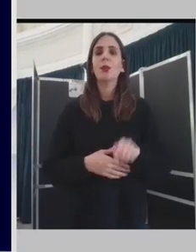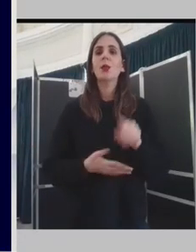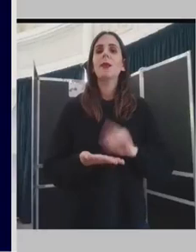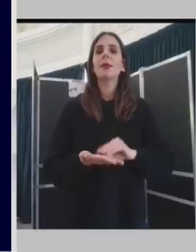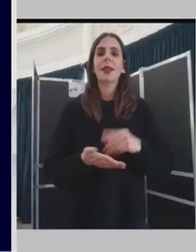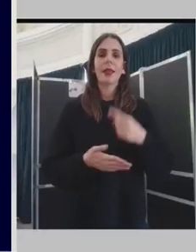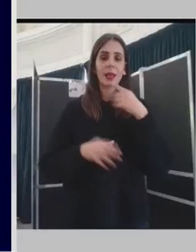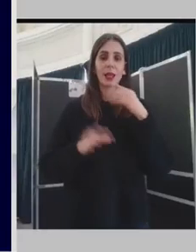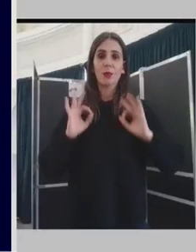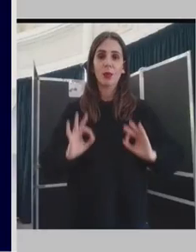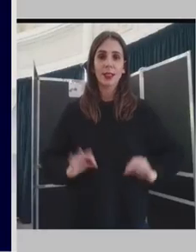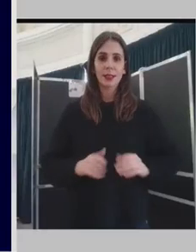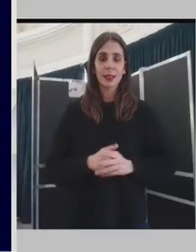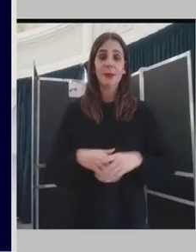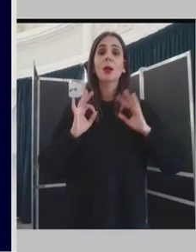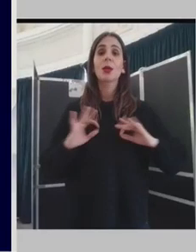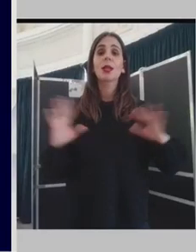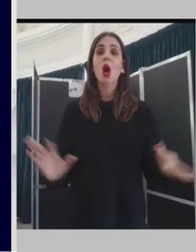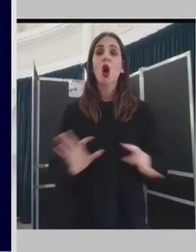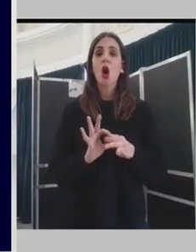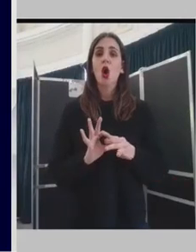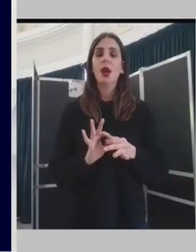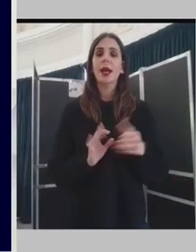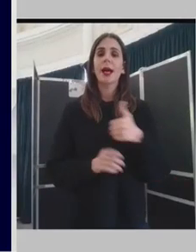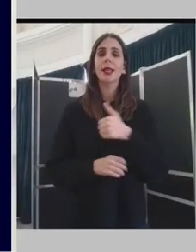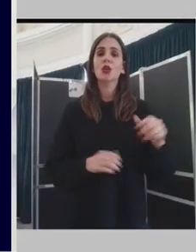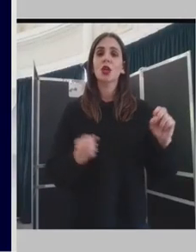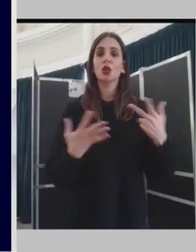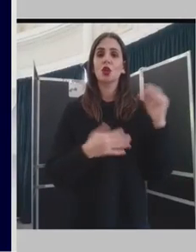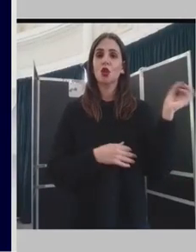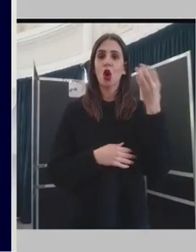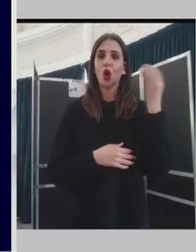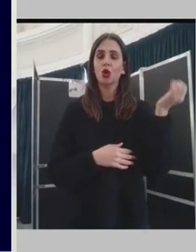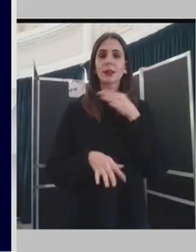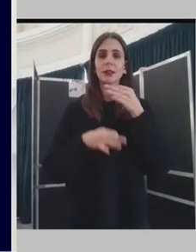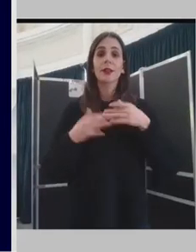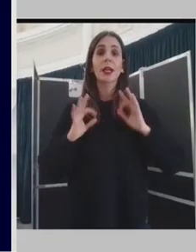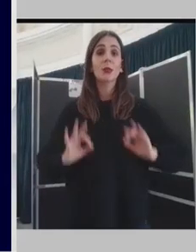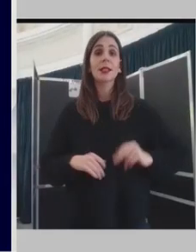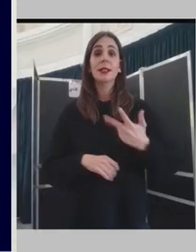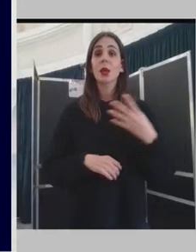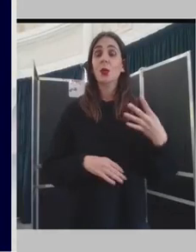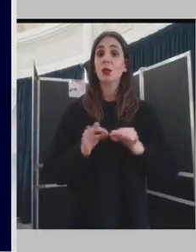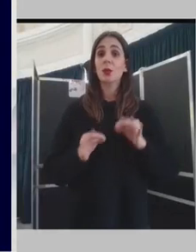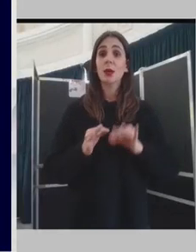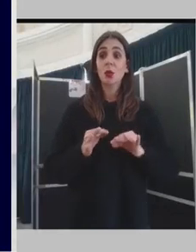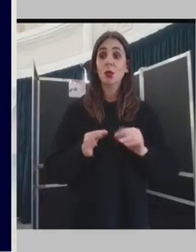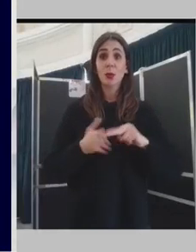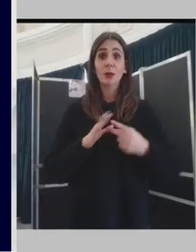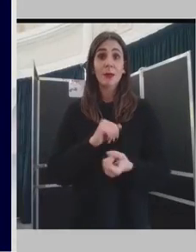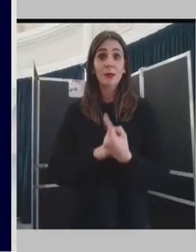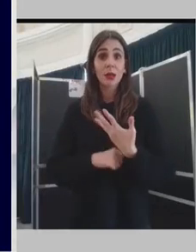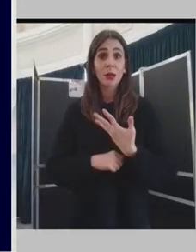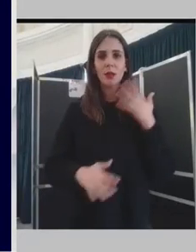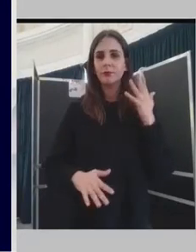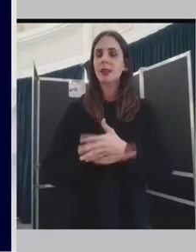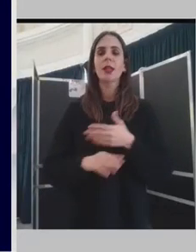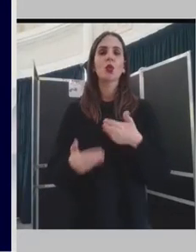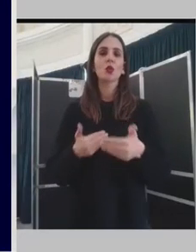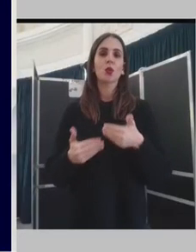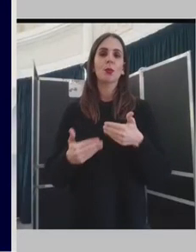La polizia è collegata con il 118 e la polizia interviene in 3-4 minuti laddove ci sono dei problemi. E questo, secondo me,